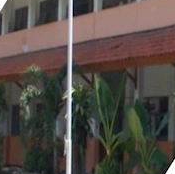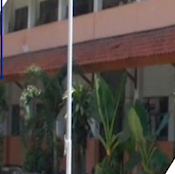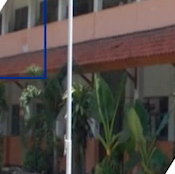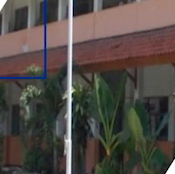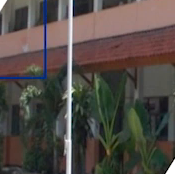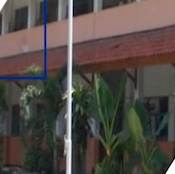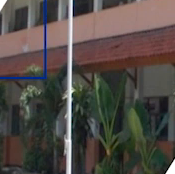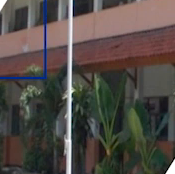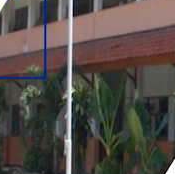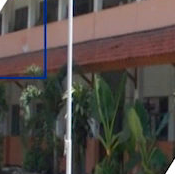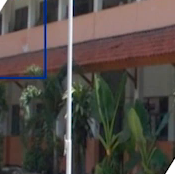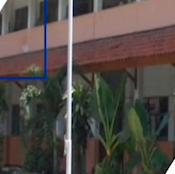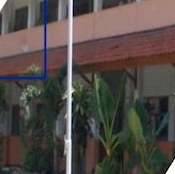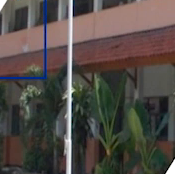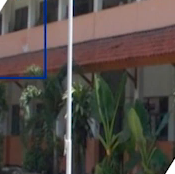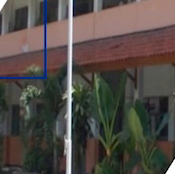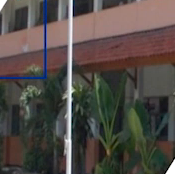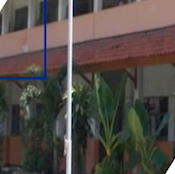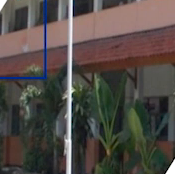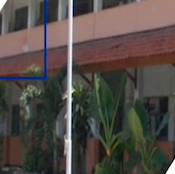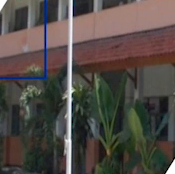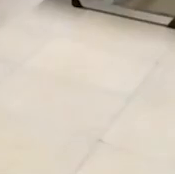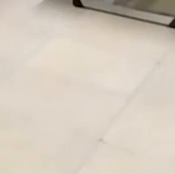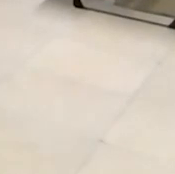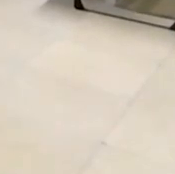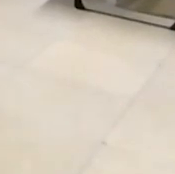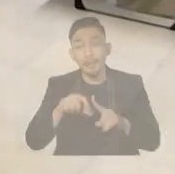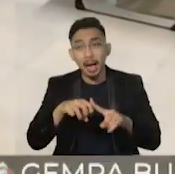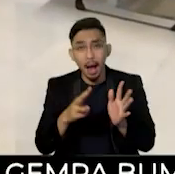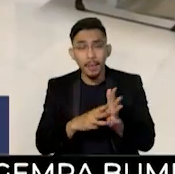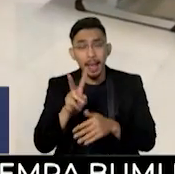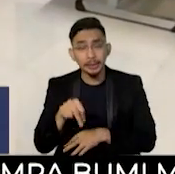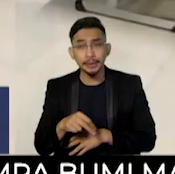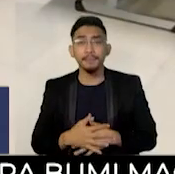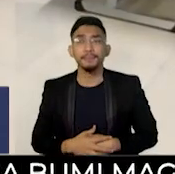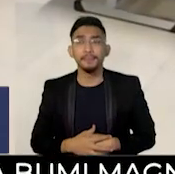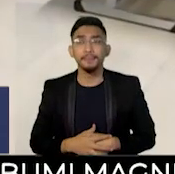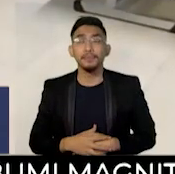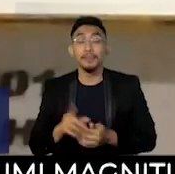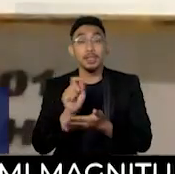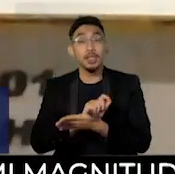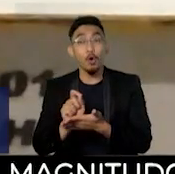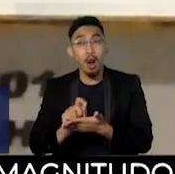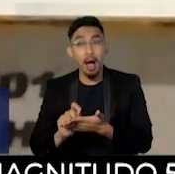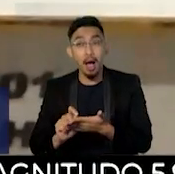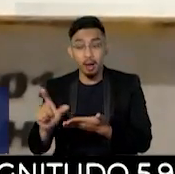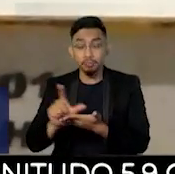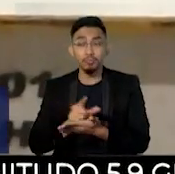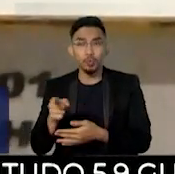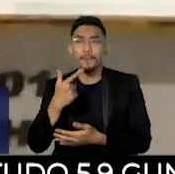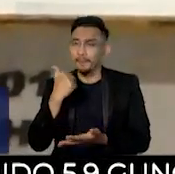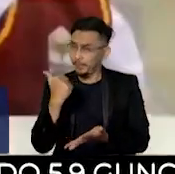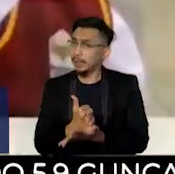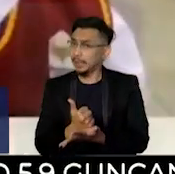mitigasi jika PPKM ketat diberlakukan kembali. Penyelenggaraan sekolah tatap muka penting dilaksanakan untuk mengatasi masalah learning